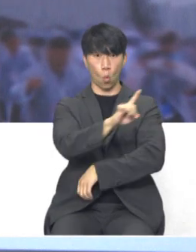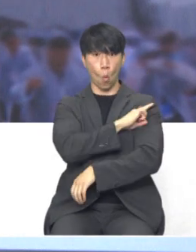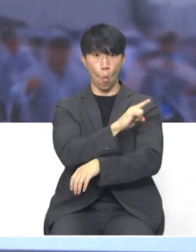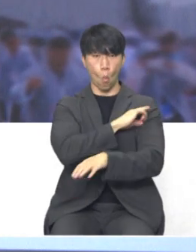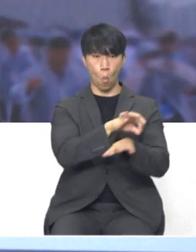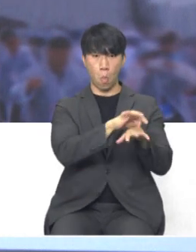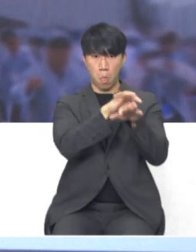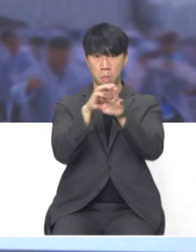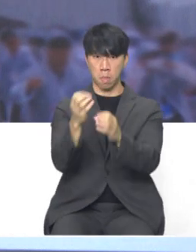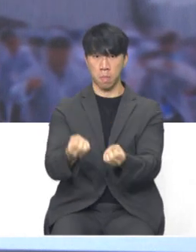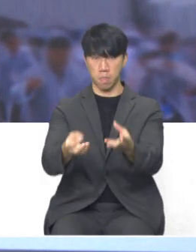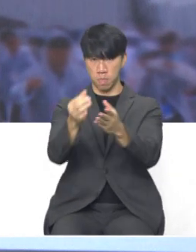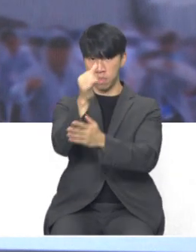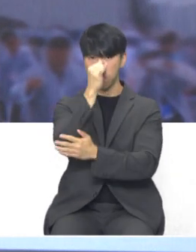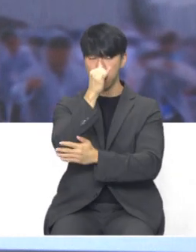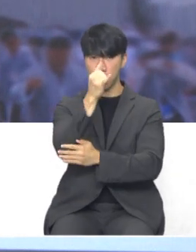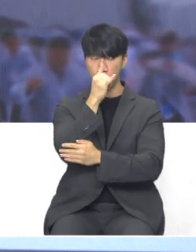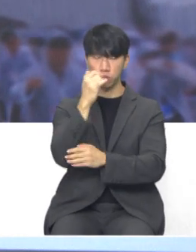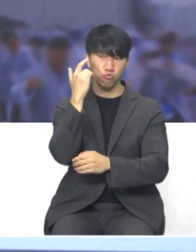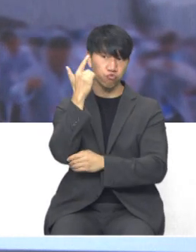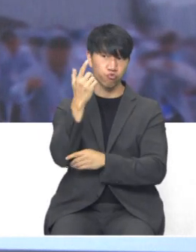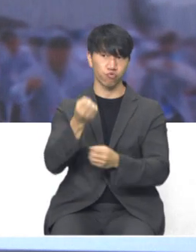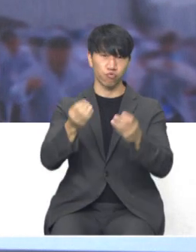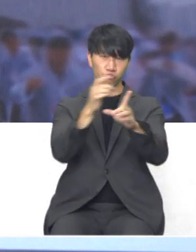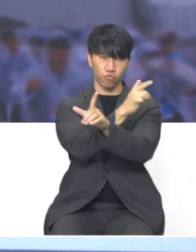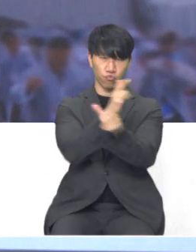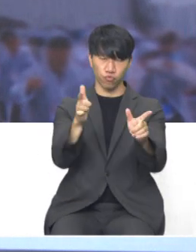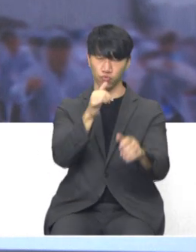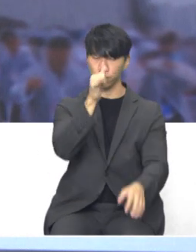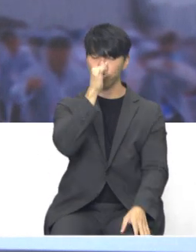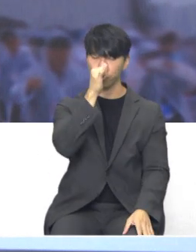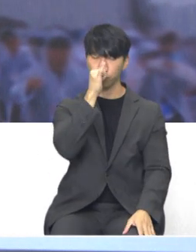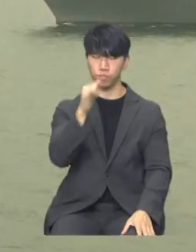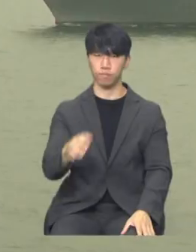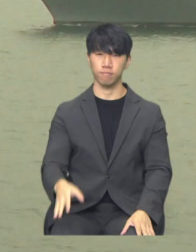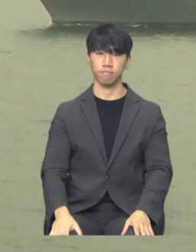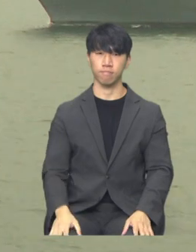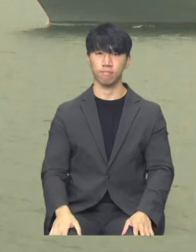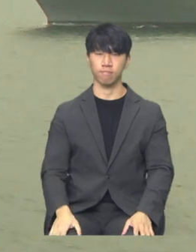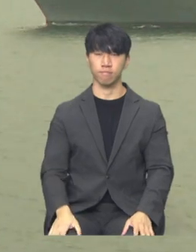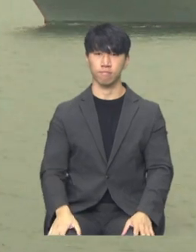동안 다양한 행사가 진행됐습니다. 이정윤 기자입니다.